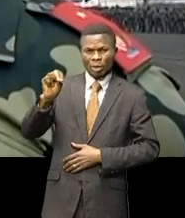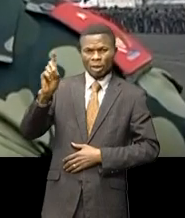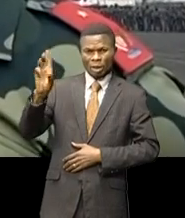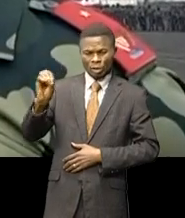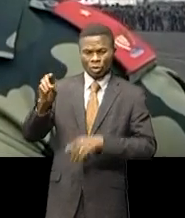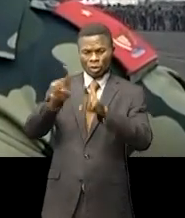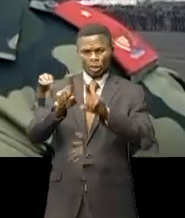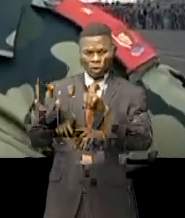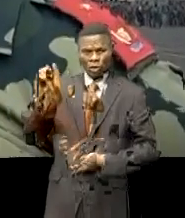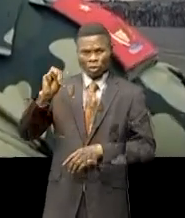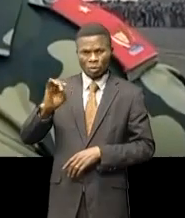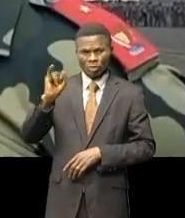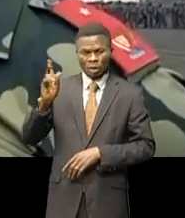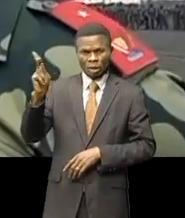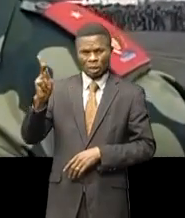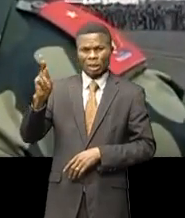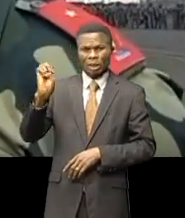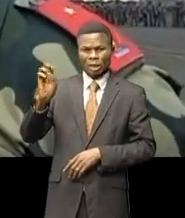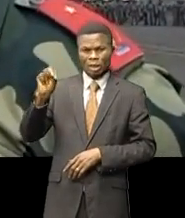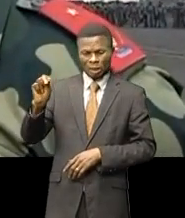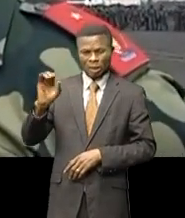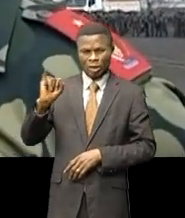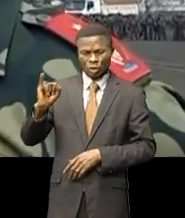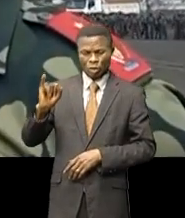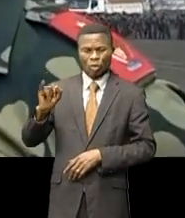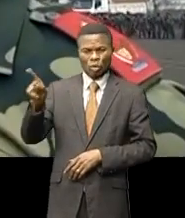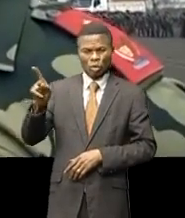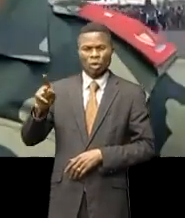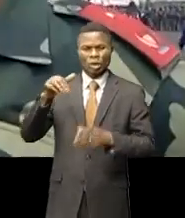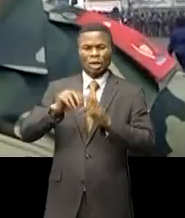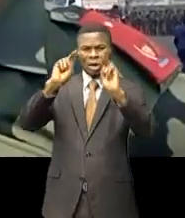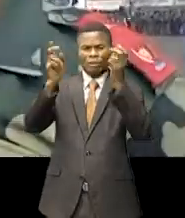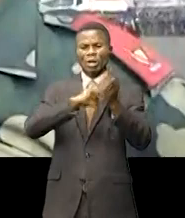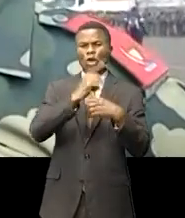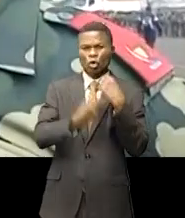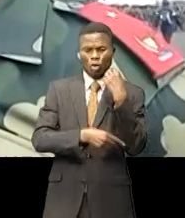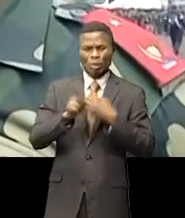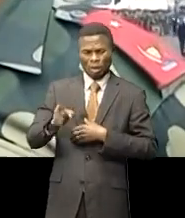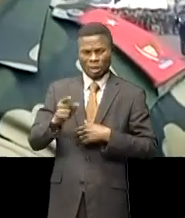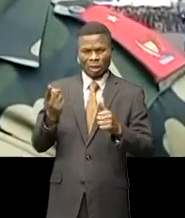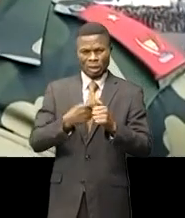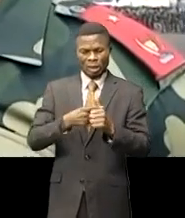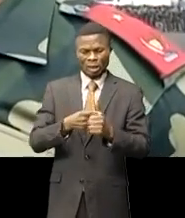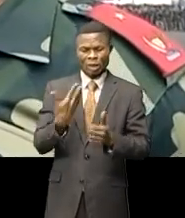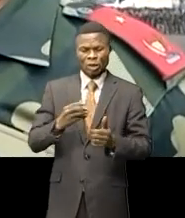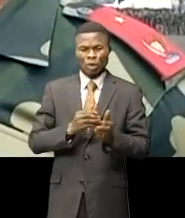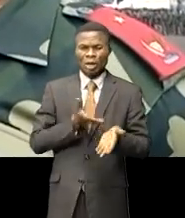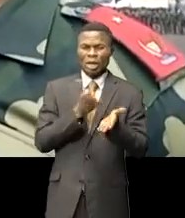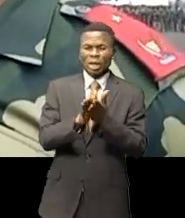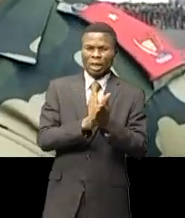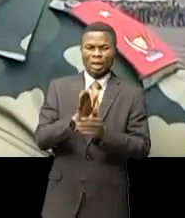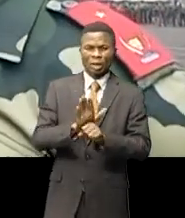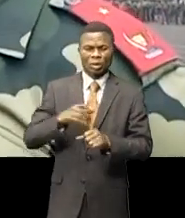Mikeno sont vraiment des quartiers en plein centre-ville de Goma. D'abord, ce qui nous a beaucoup plus intéressé, c'est